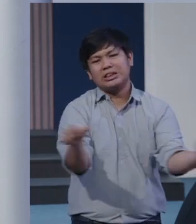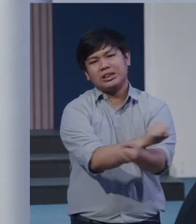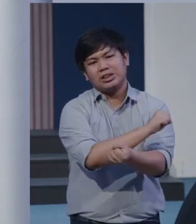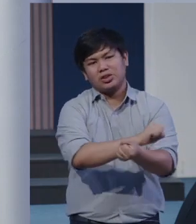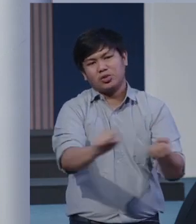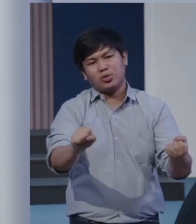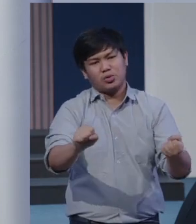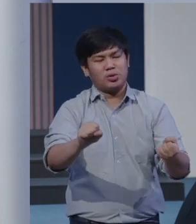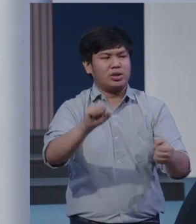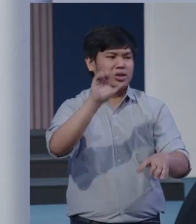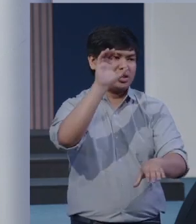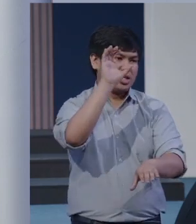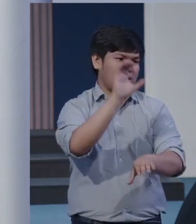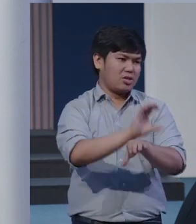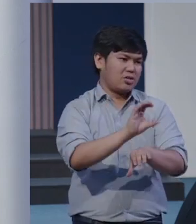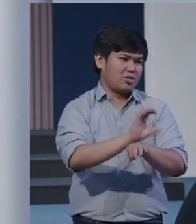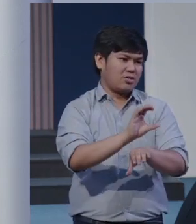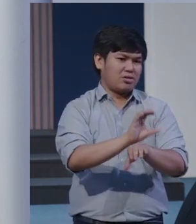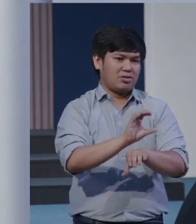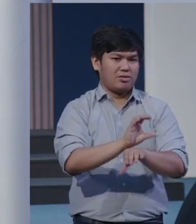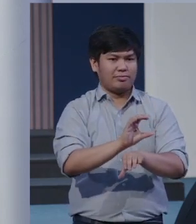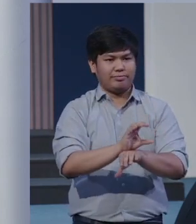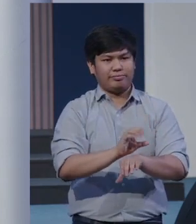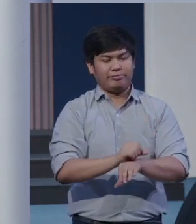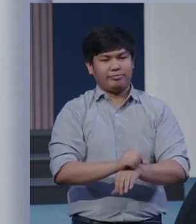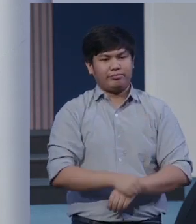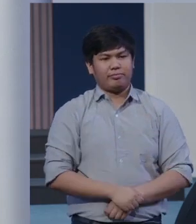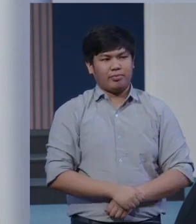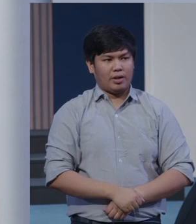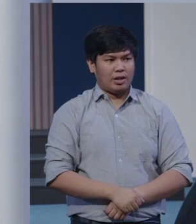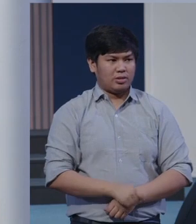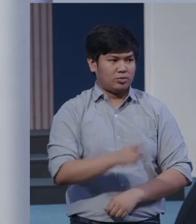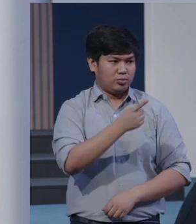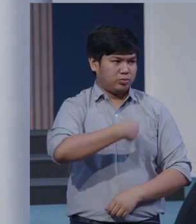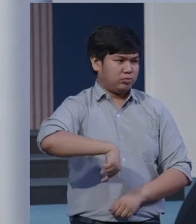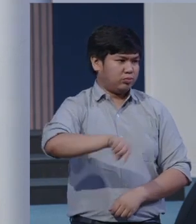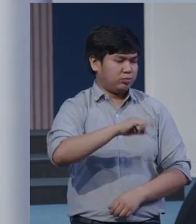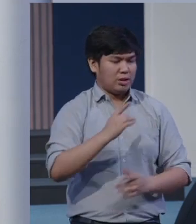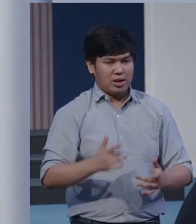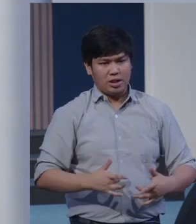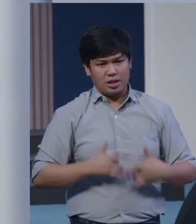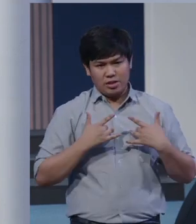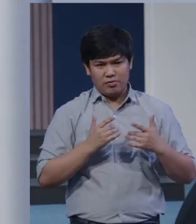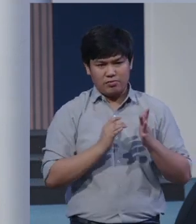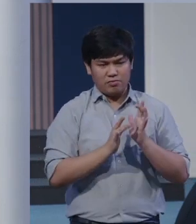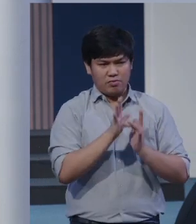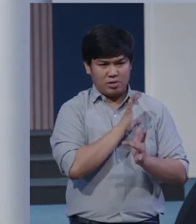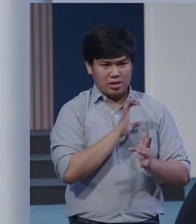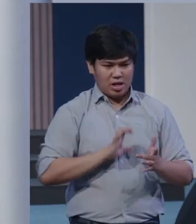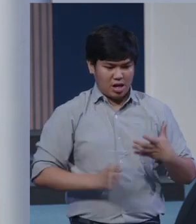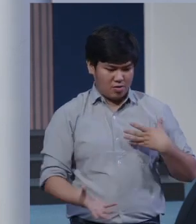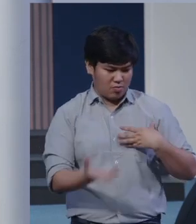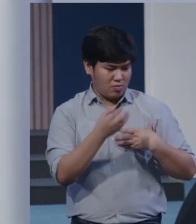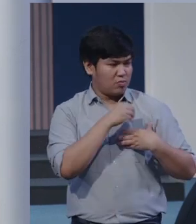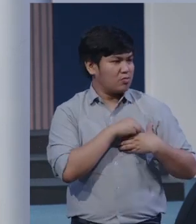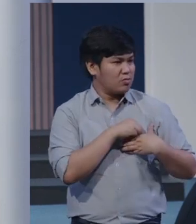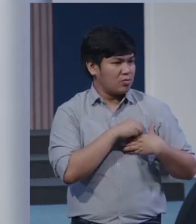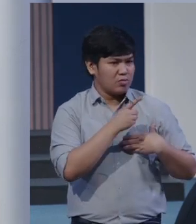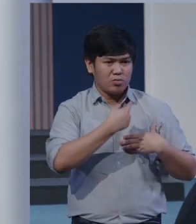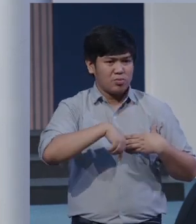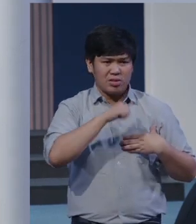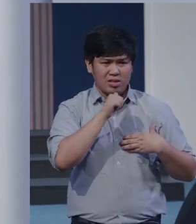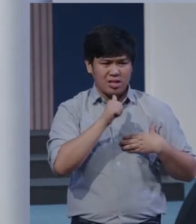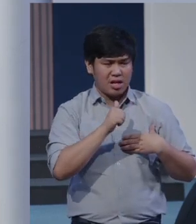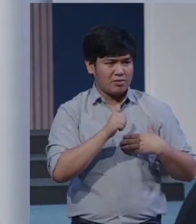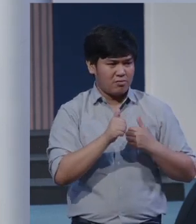ito tayo ay niligtas na nio Jes mula kany sa gyang pamumuhay hindi na tat